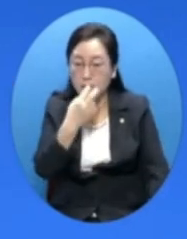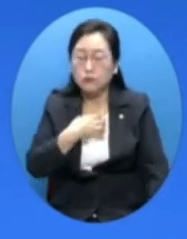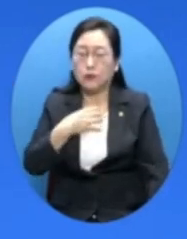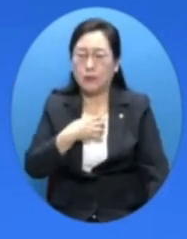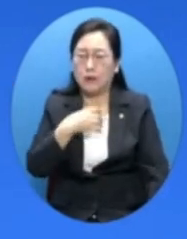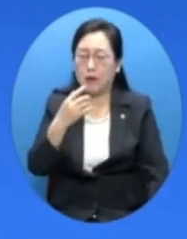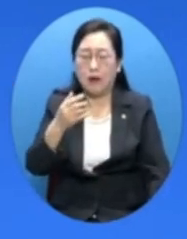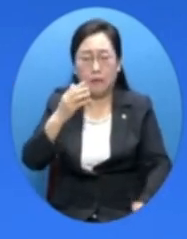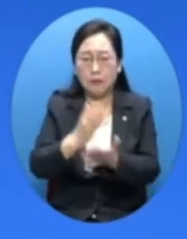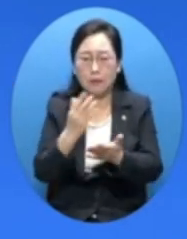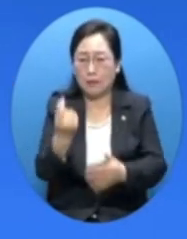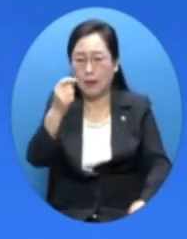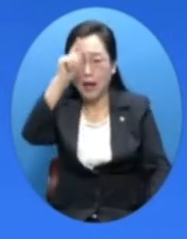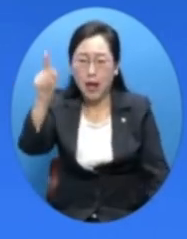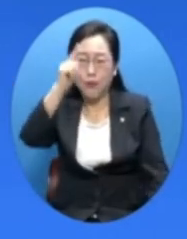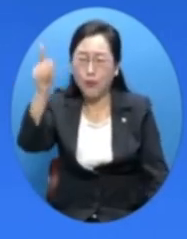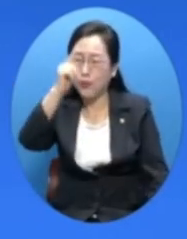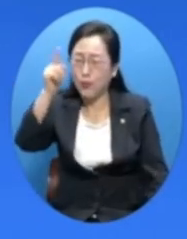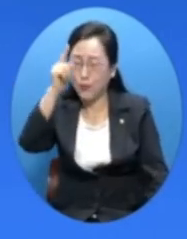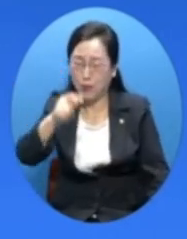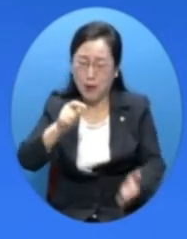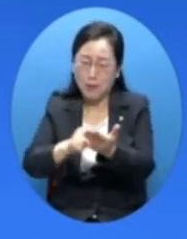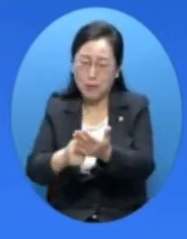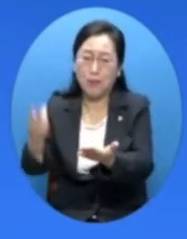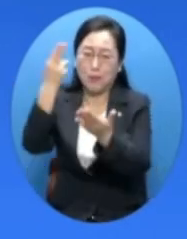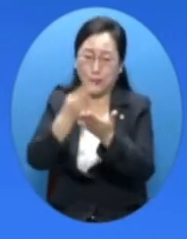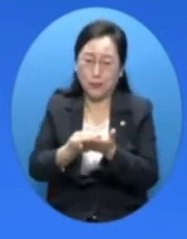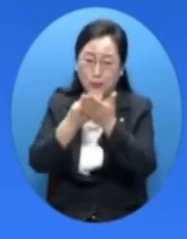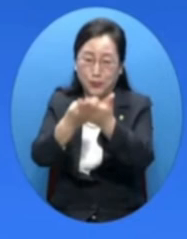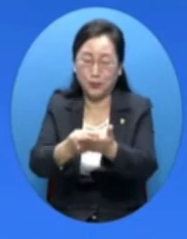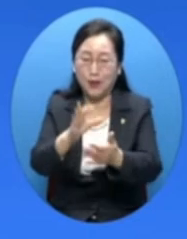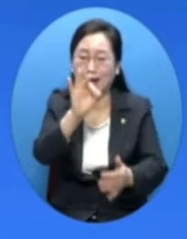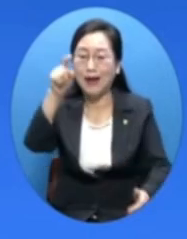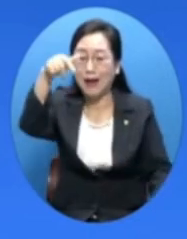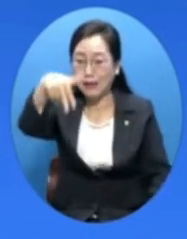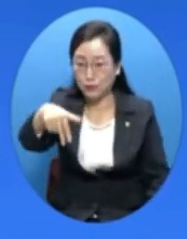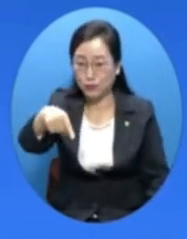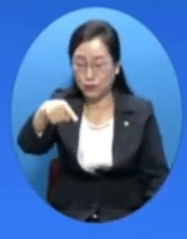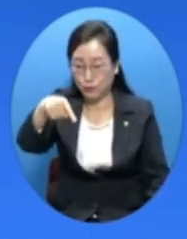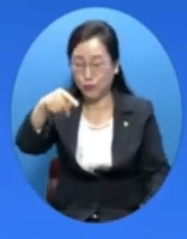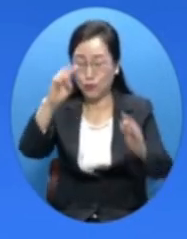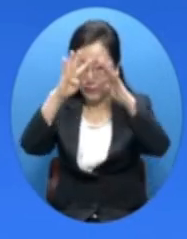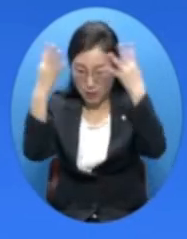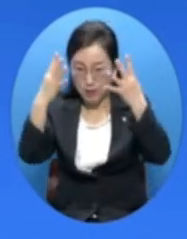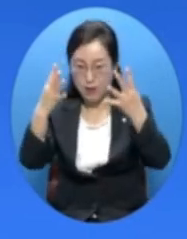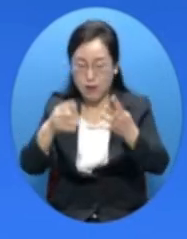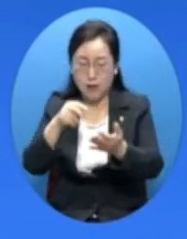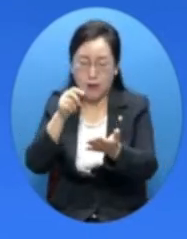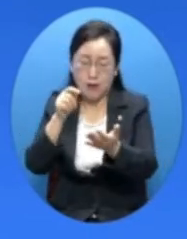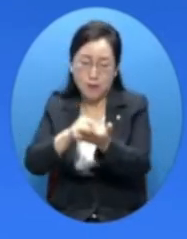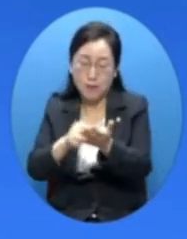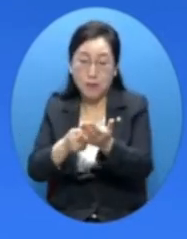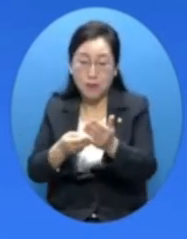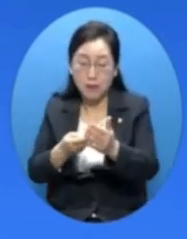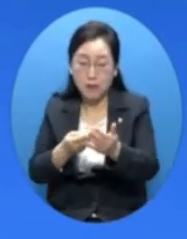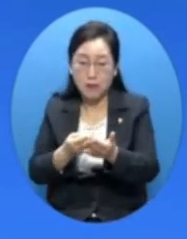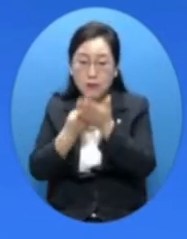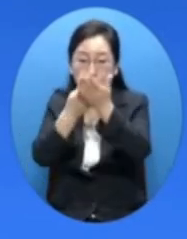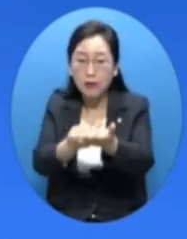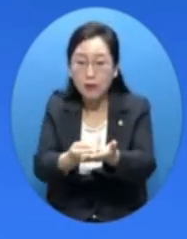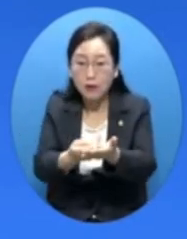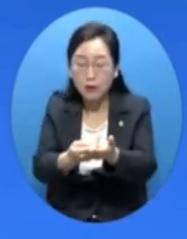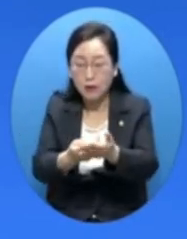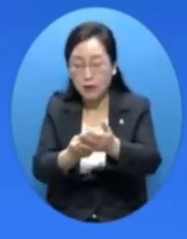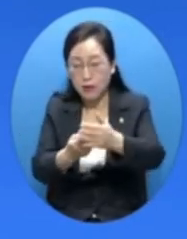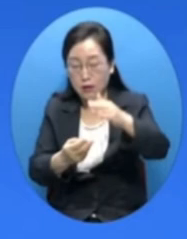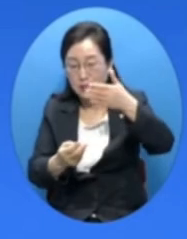헬리콥터가 와서 아주대 외상센터에 가서 그가 수술을 받는데 이 다리가 완전히 트럭에